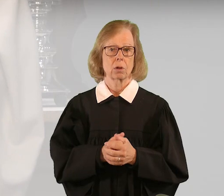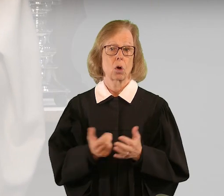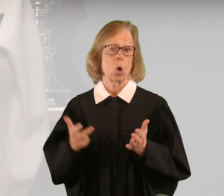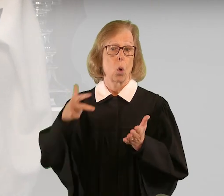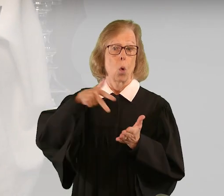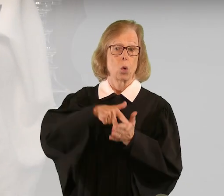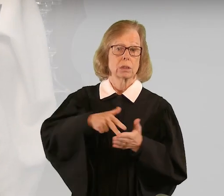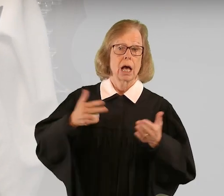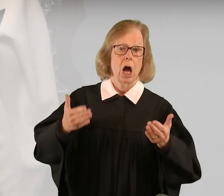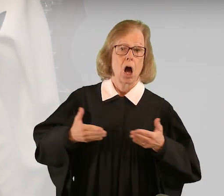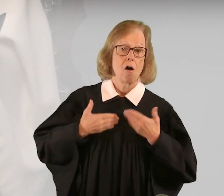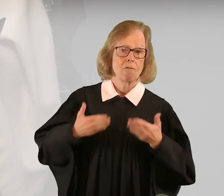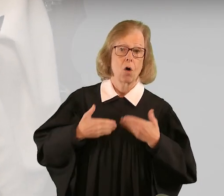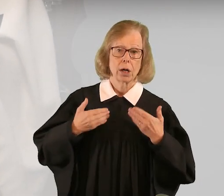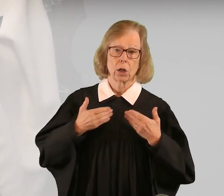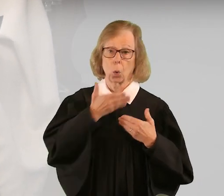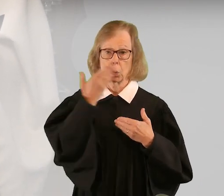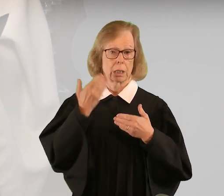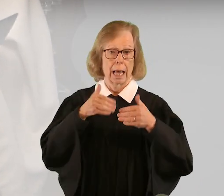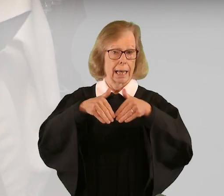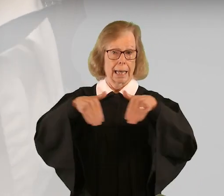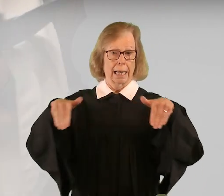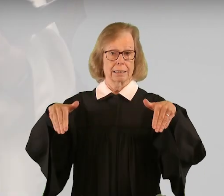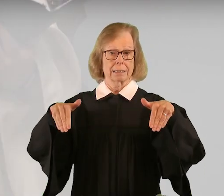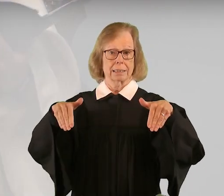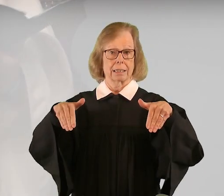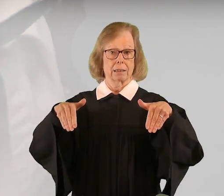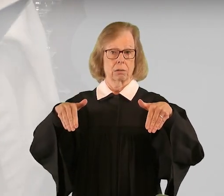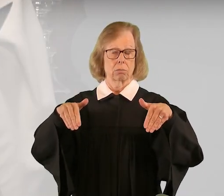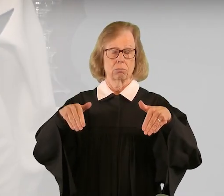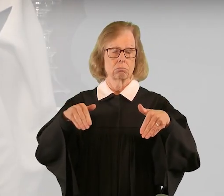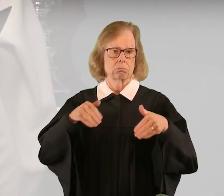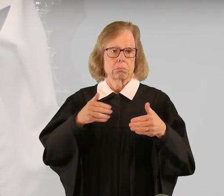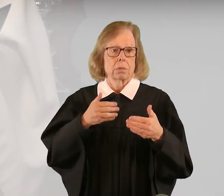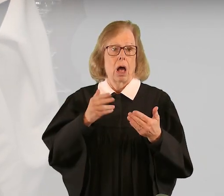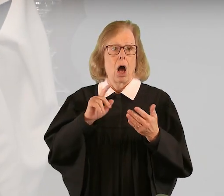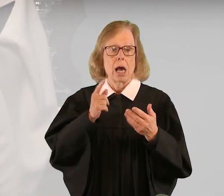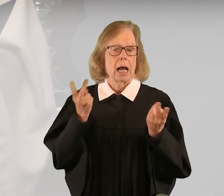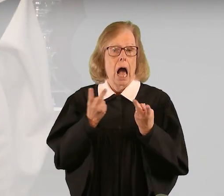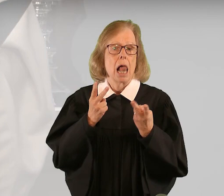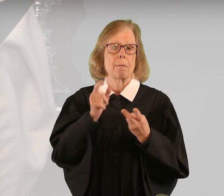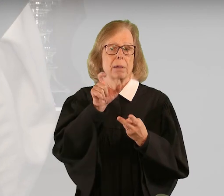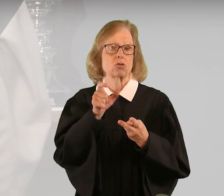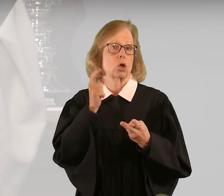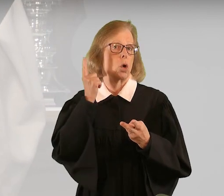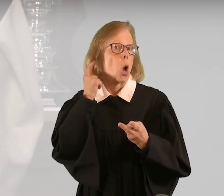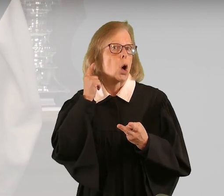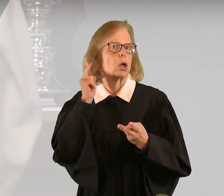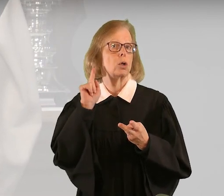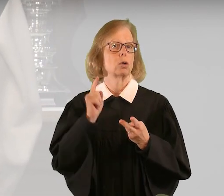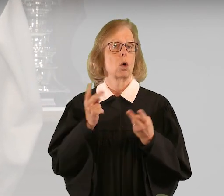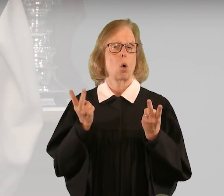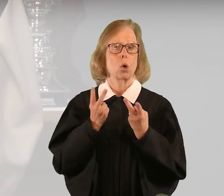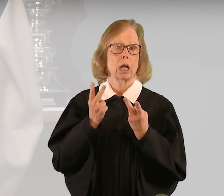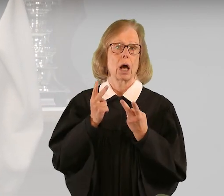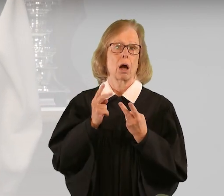Österliche Freude kennt keine Grenzen, auch nicht die Grenze, ob Menschen hörend sind oder sprechen